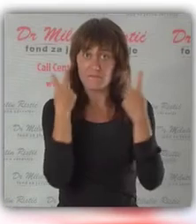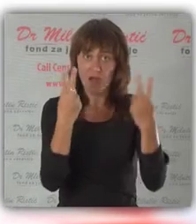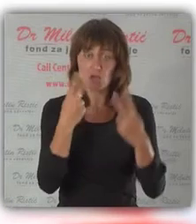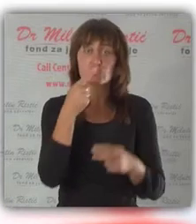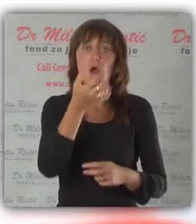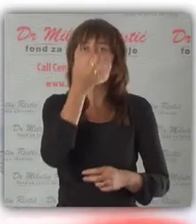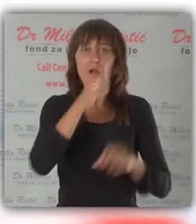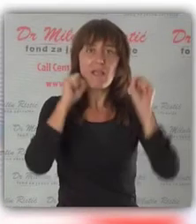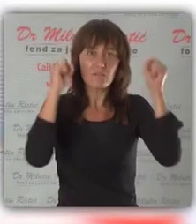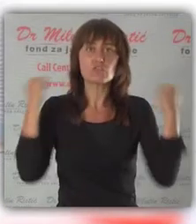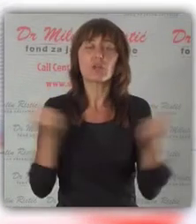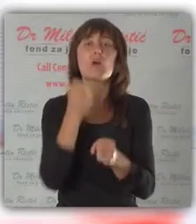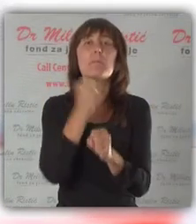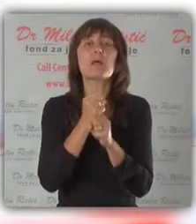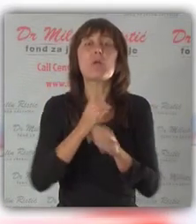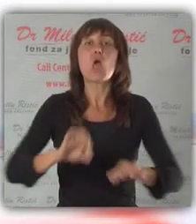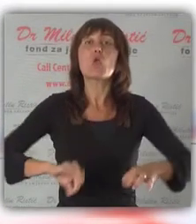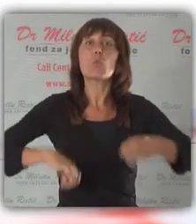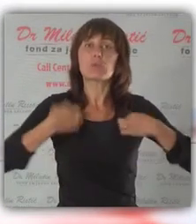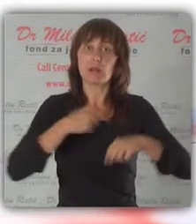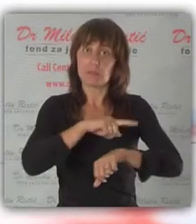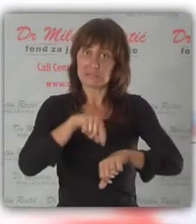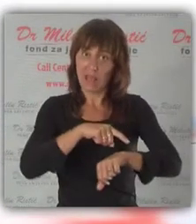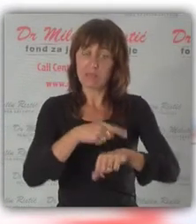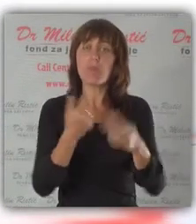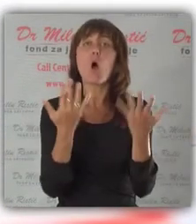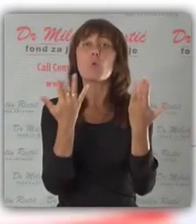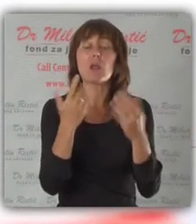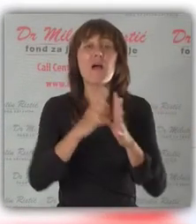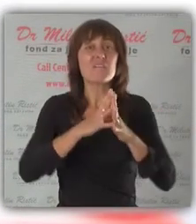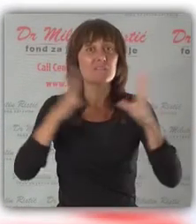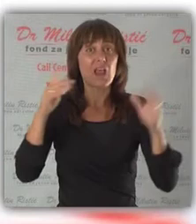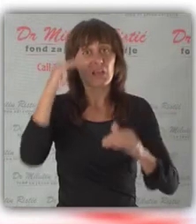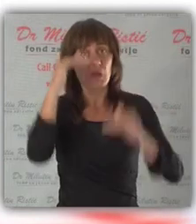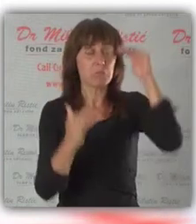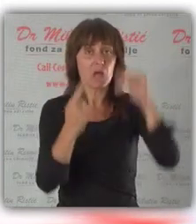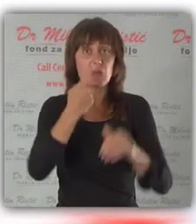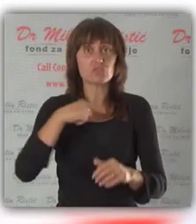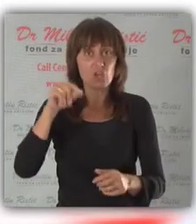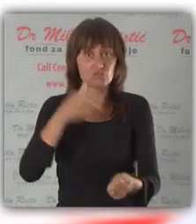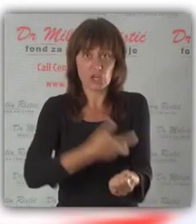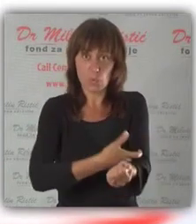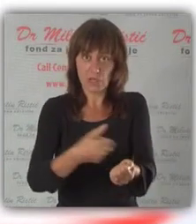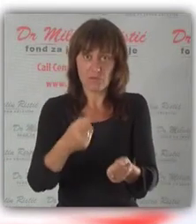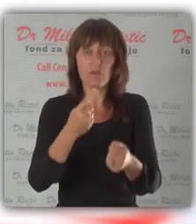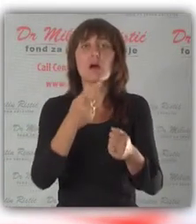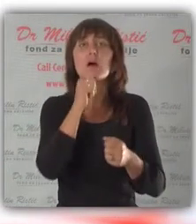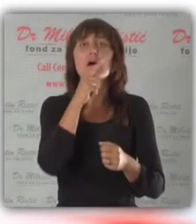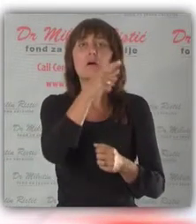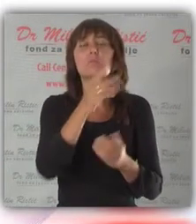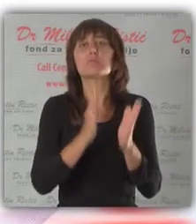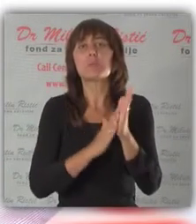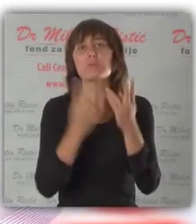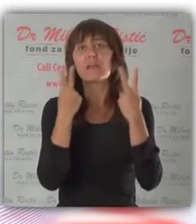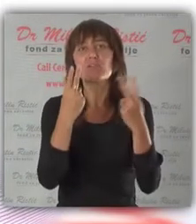što je važno, bolje je da se tom fizičkom aktivnošću bave u jutarnjim satima, a ukoliko imaju velike varijacije šećera u krvi,